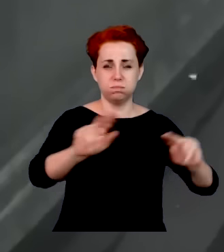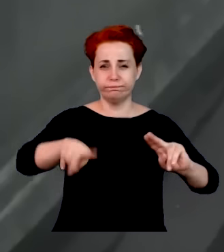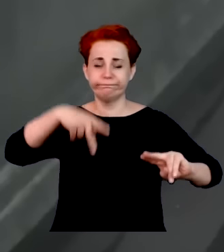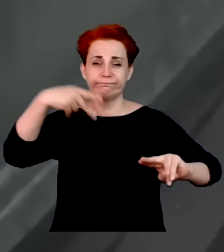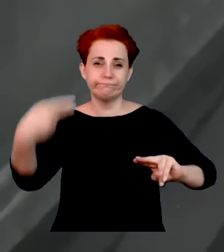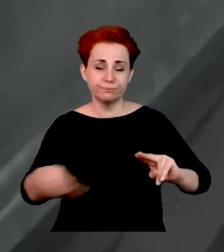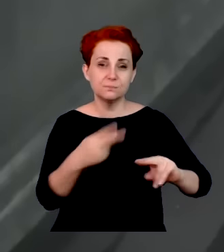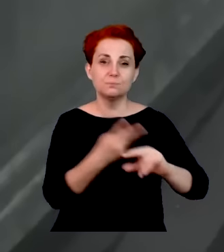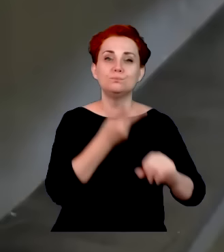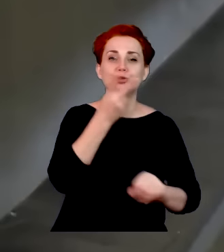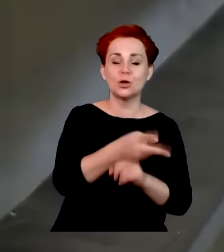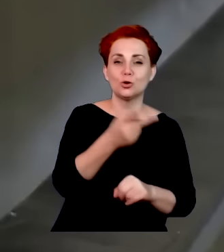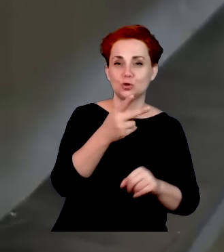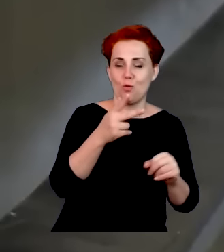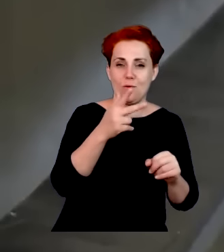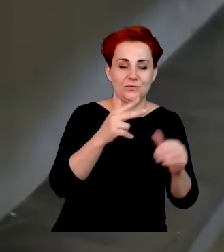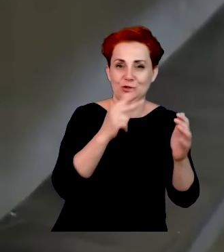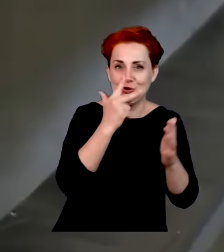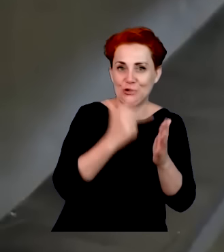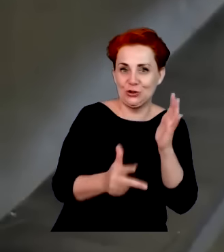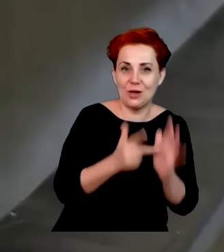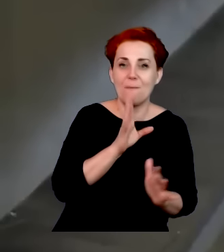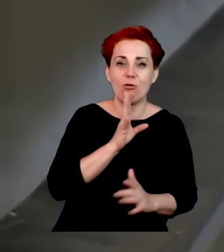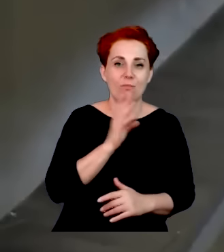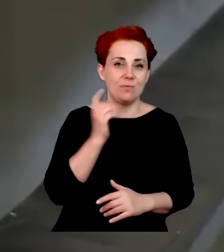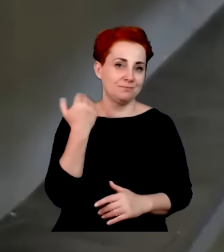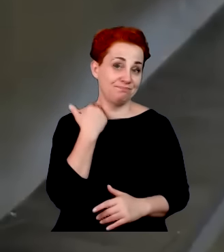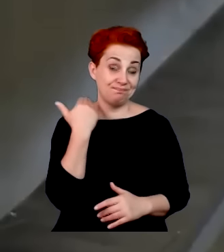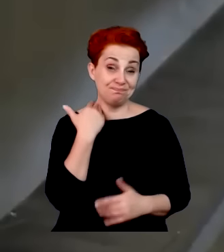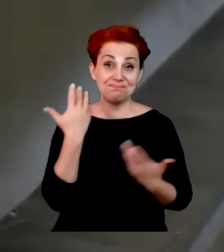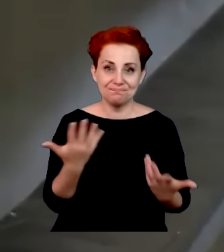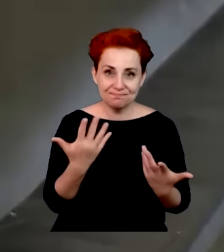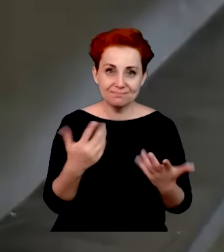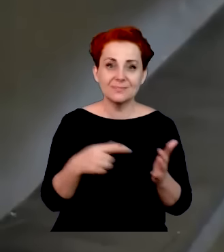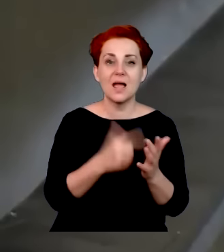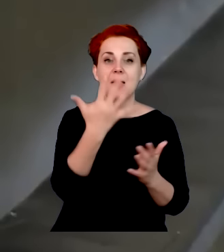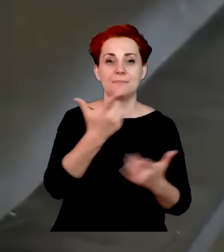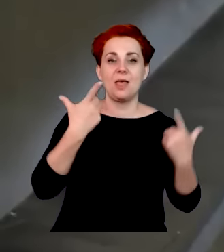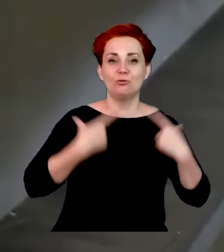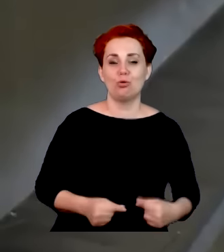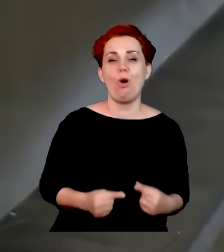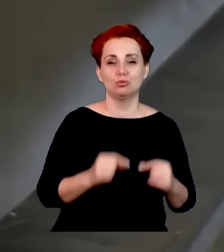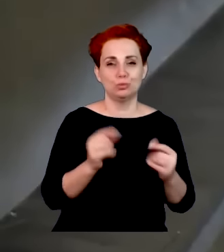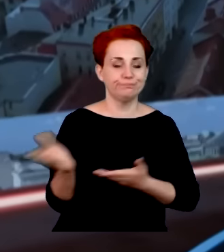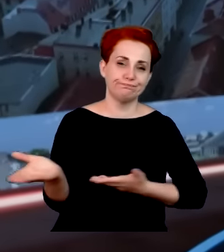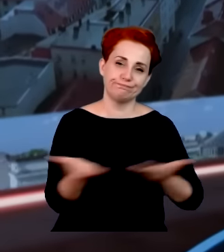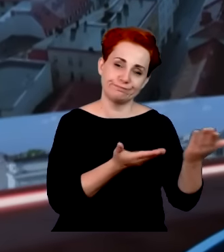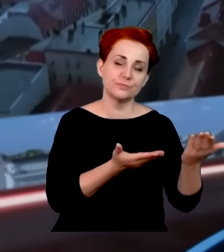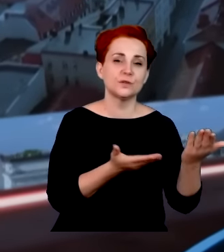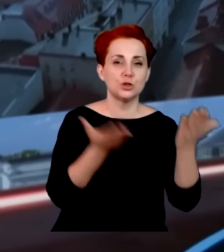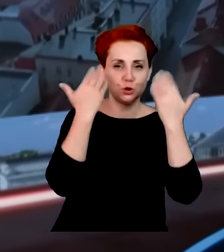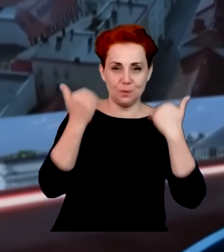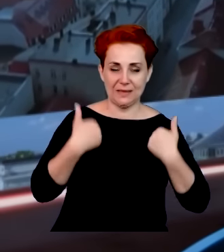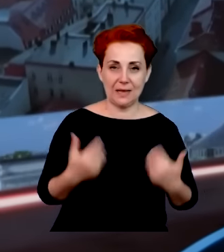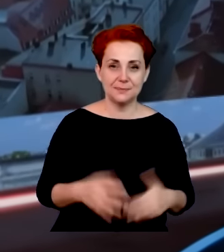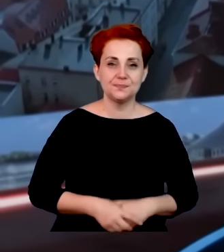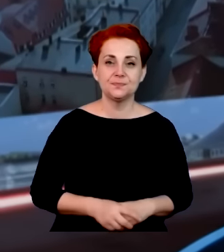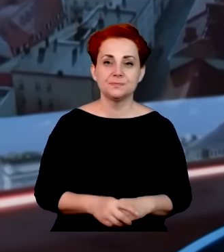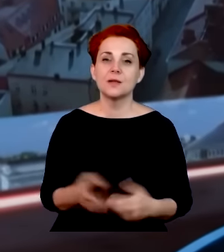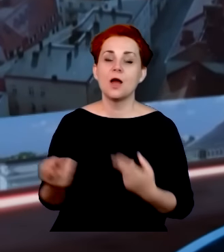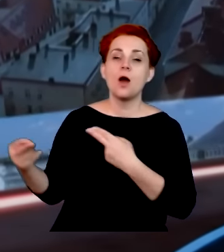dopuszczalną prędkość ponad trzykrotnie i miał być pod wpływem alkoholu. W wyniku zdarzenia 5 osób trafiło do szpitala. Wraca